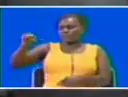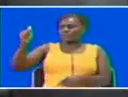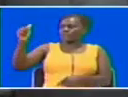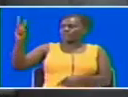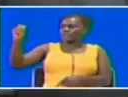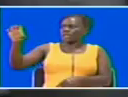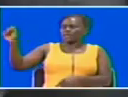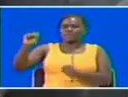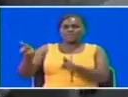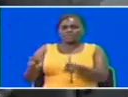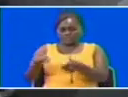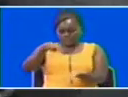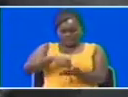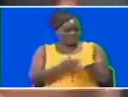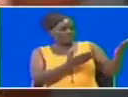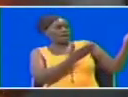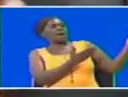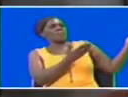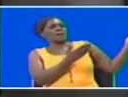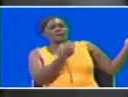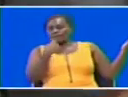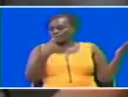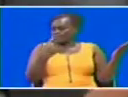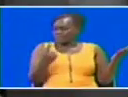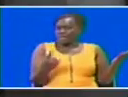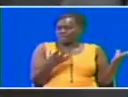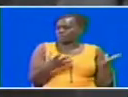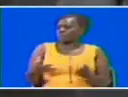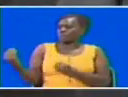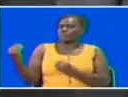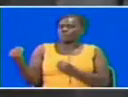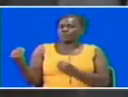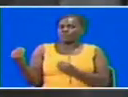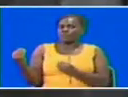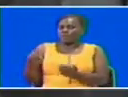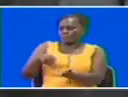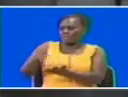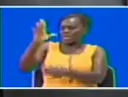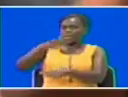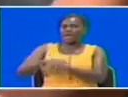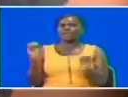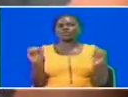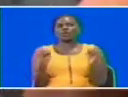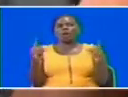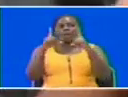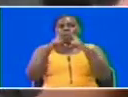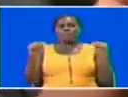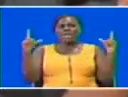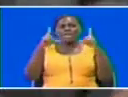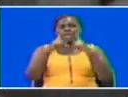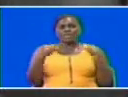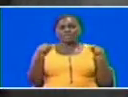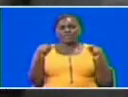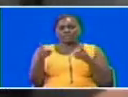ndio huyu amesimama hapa. Ambapo tunachekwa tukiambua tuende kwenye tunaenda na hatutalipwa. Hiyo ndio ujumbe unatoka kwa wale wanajiita